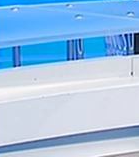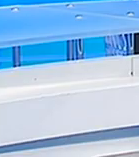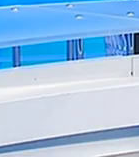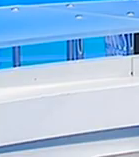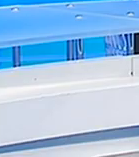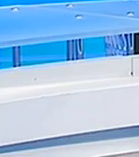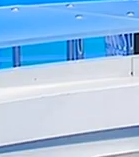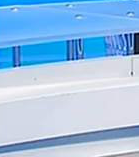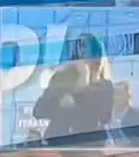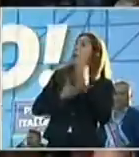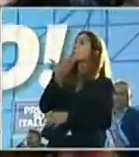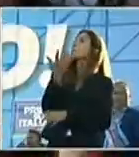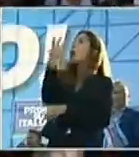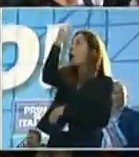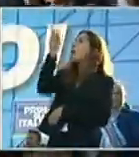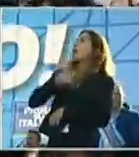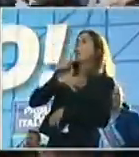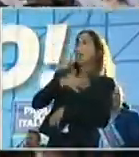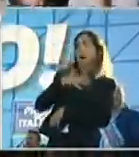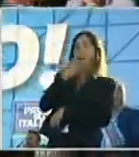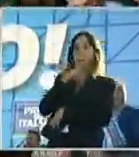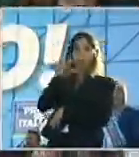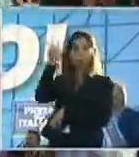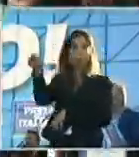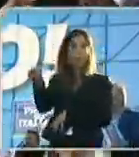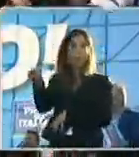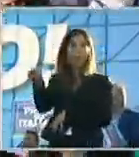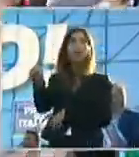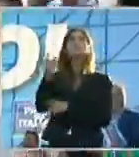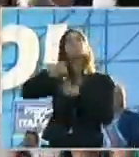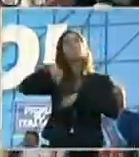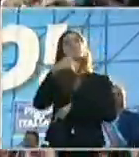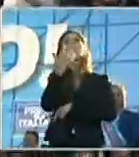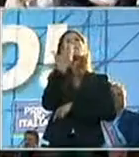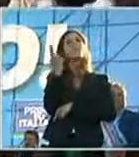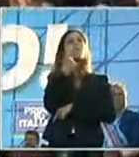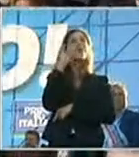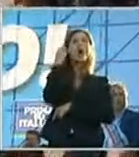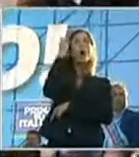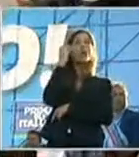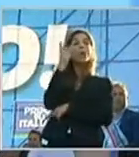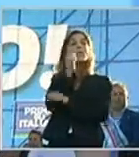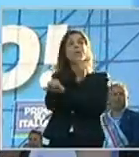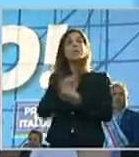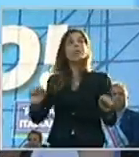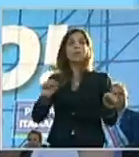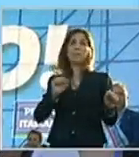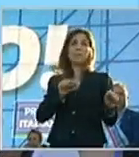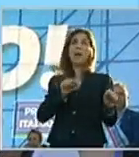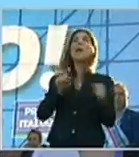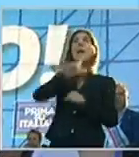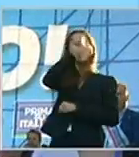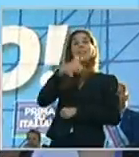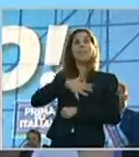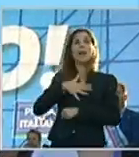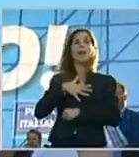sugli errori strategici che ha compiuto, anche sul piano proprio della propaganda. Il fatto che avesse un grande consenso non significa che